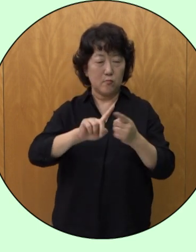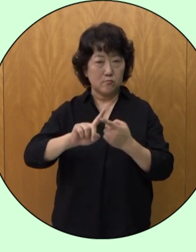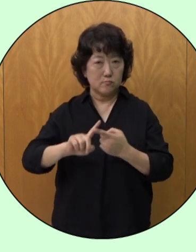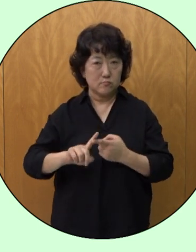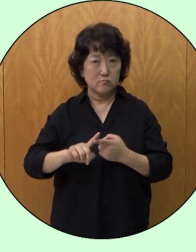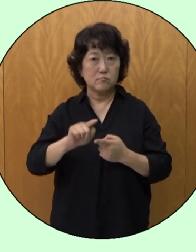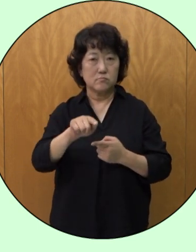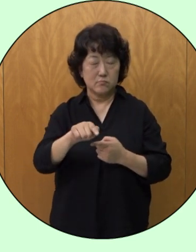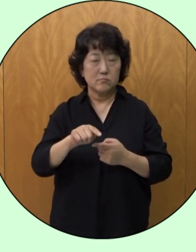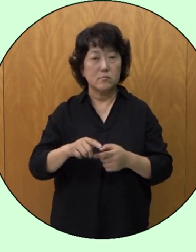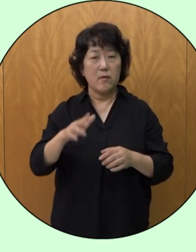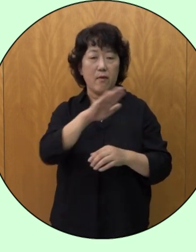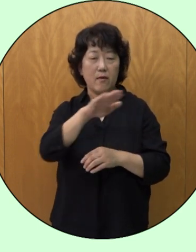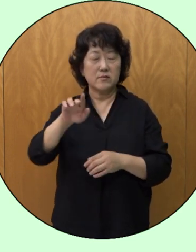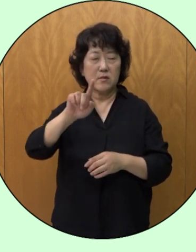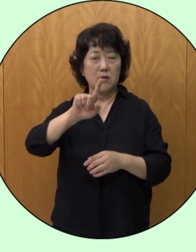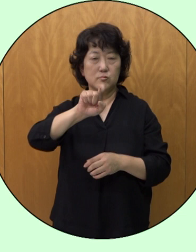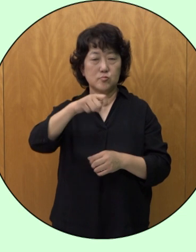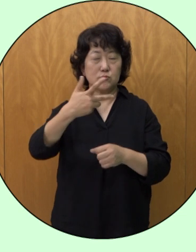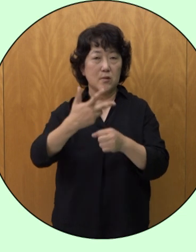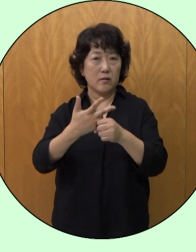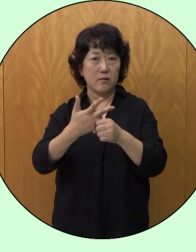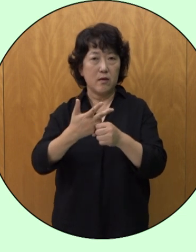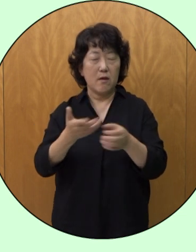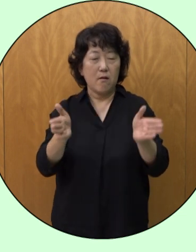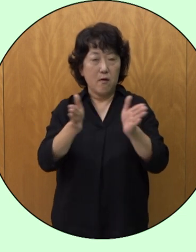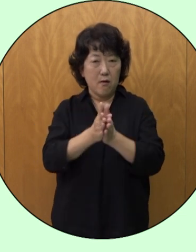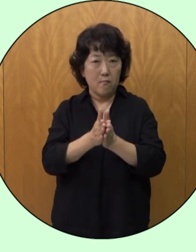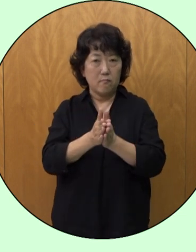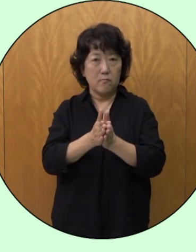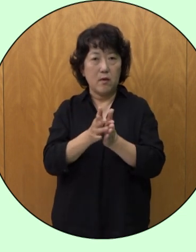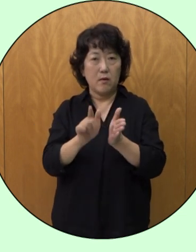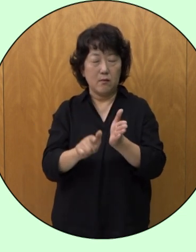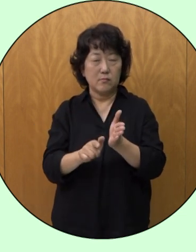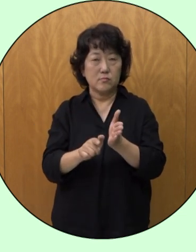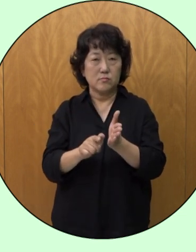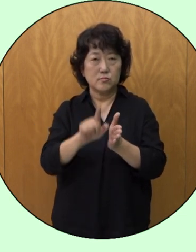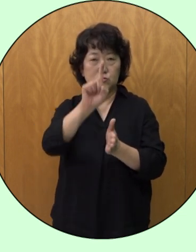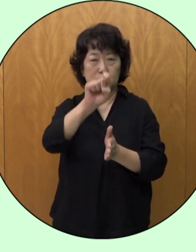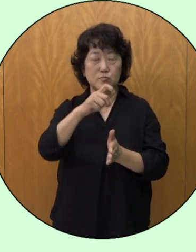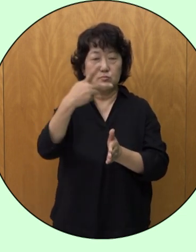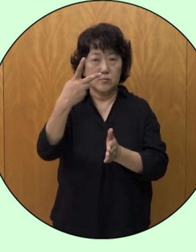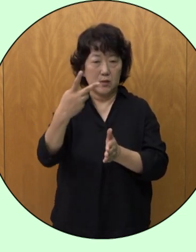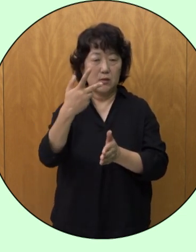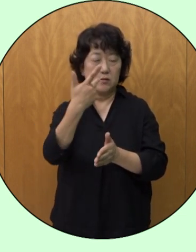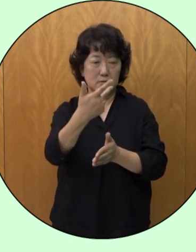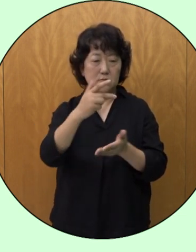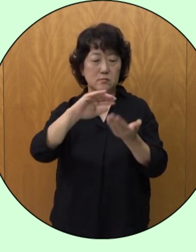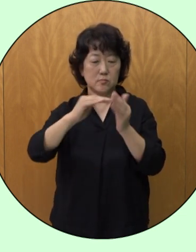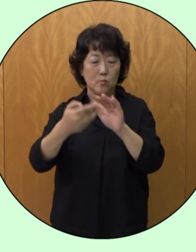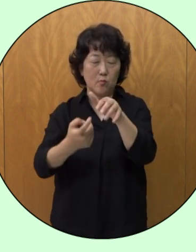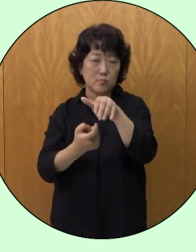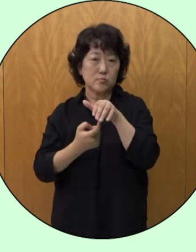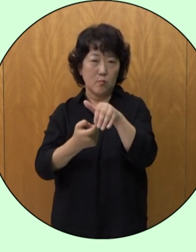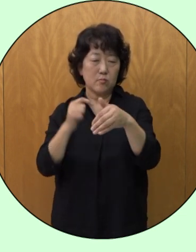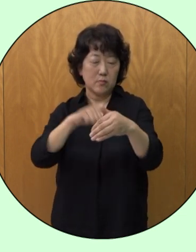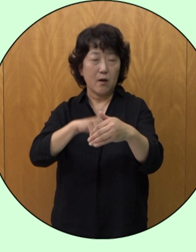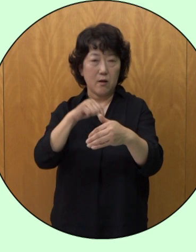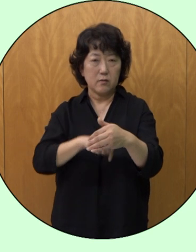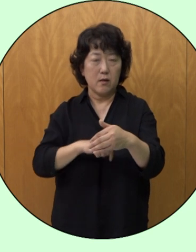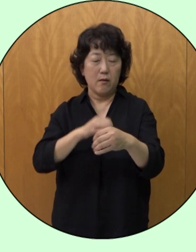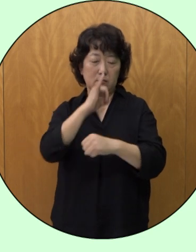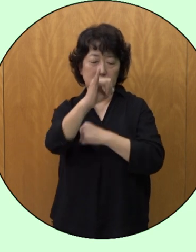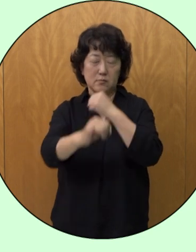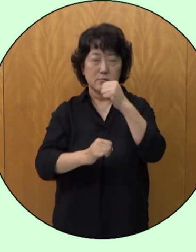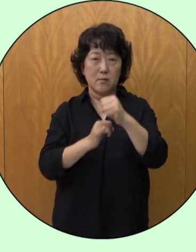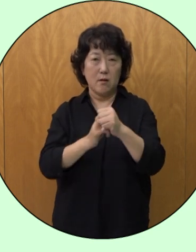わらず、平成17年に合併をいたしました12の市町村の中で、唯一インター